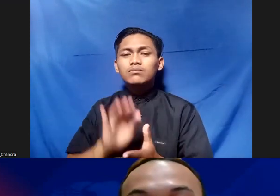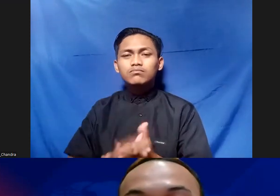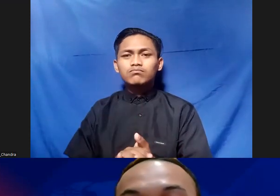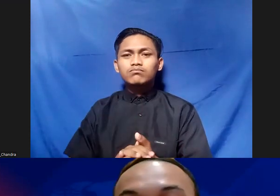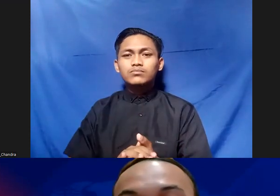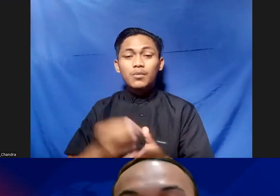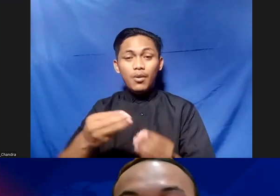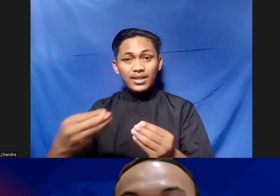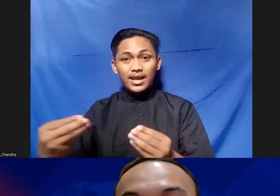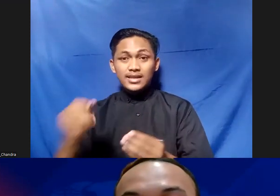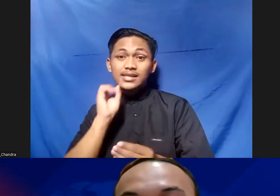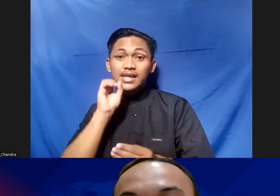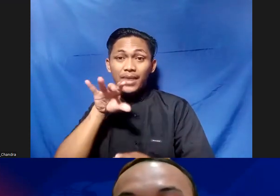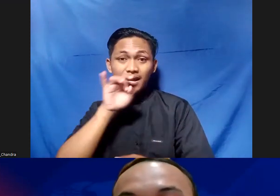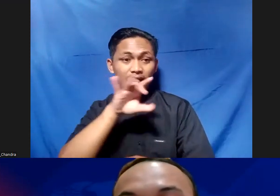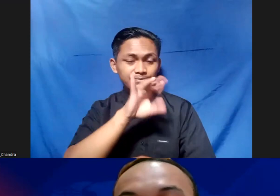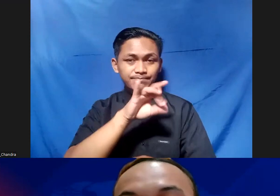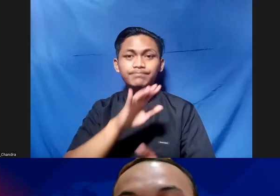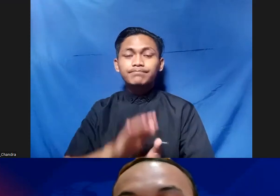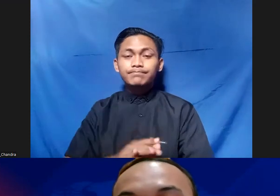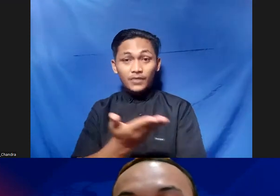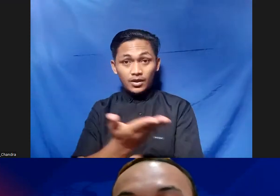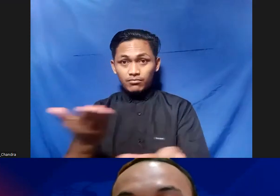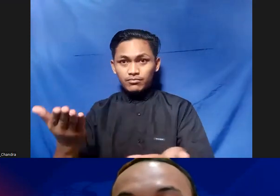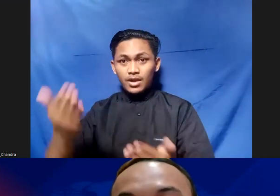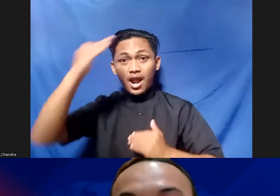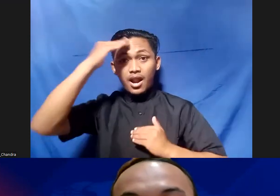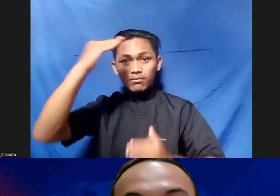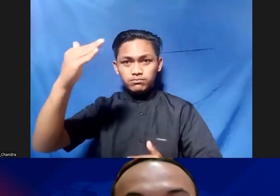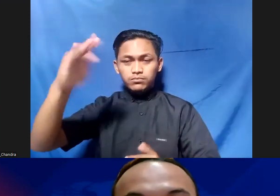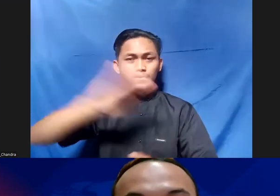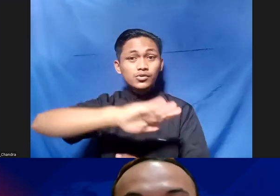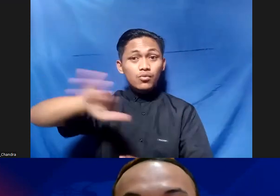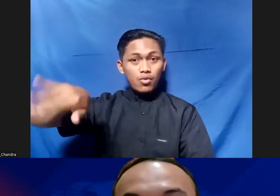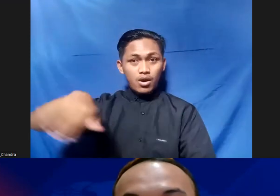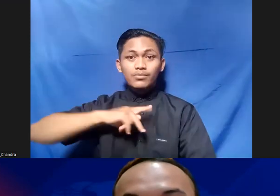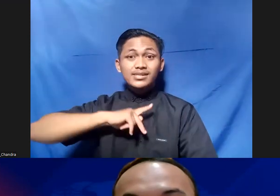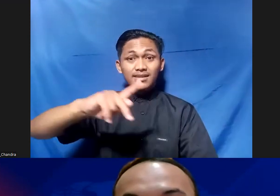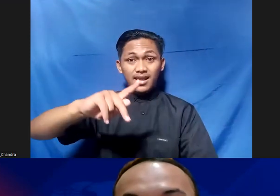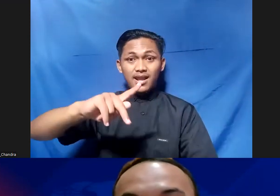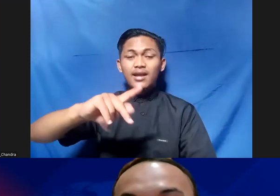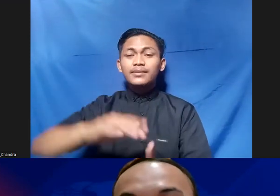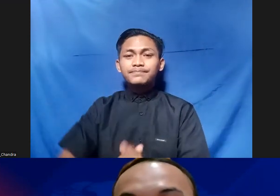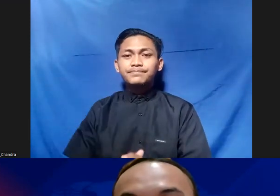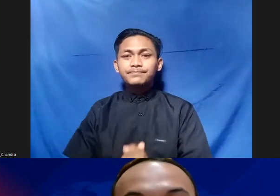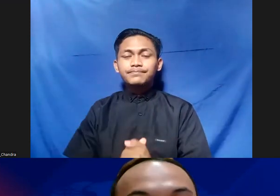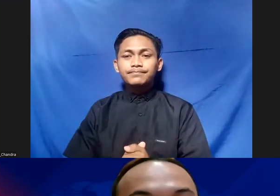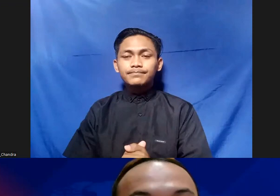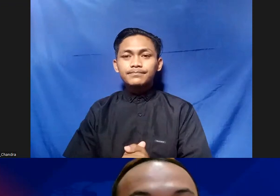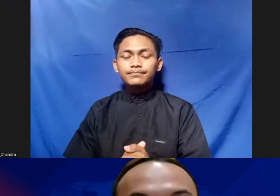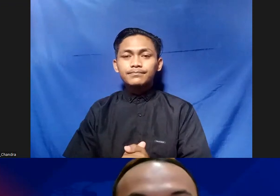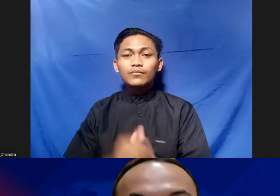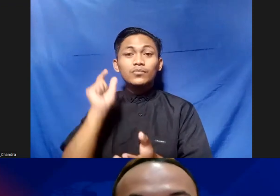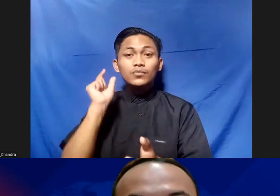disampaikan kami harap untuk seluruh peserta yang mengikuti webinar pada pagi hari ini untuk